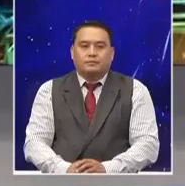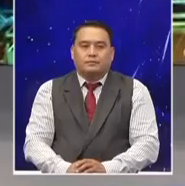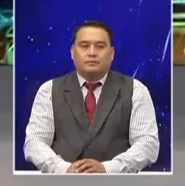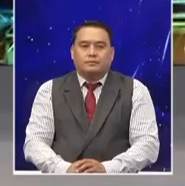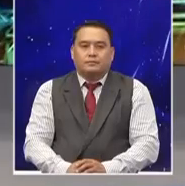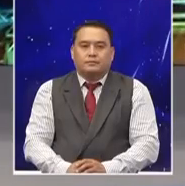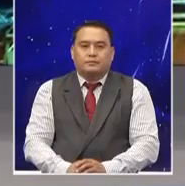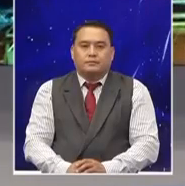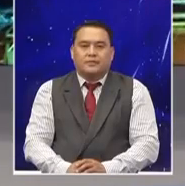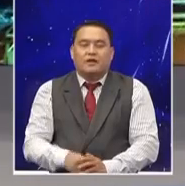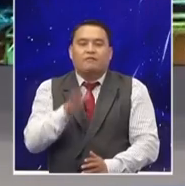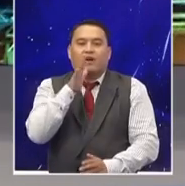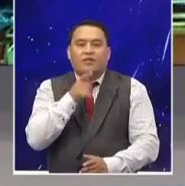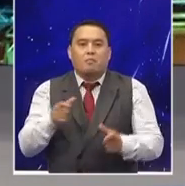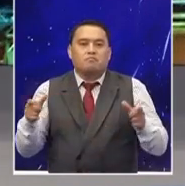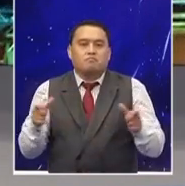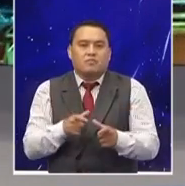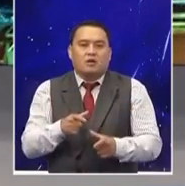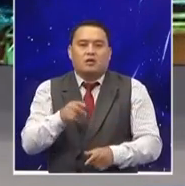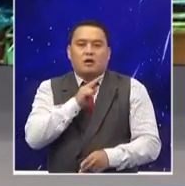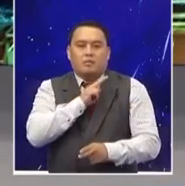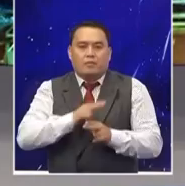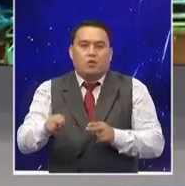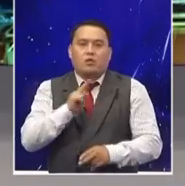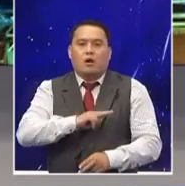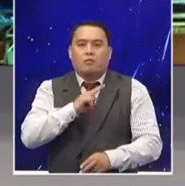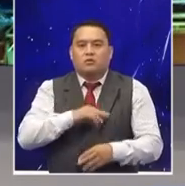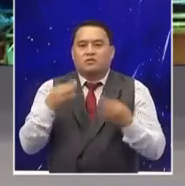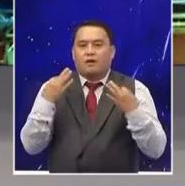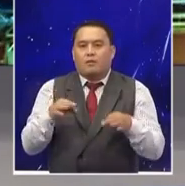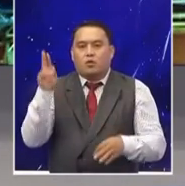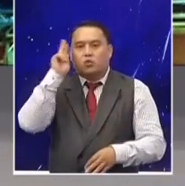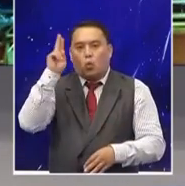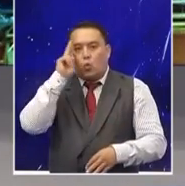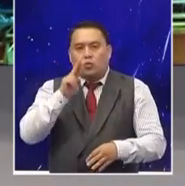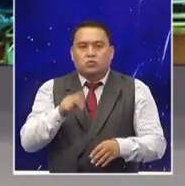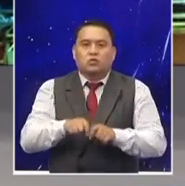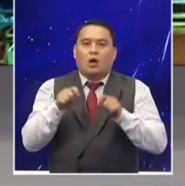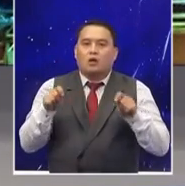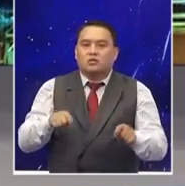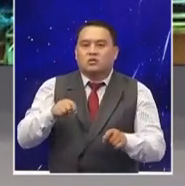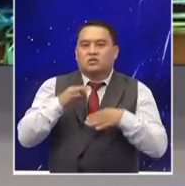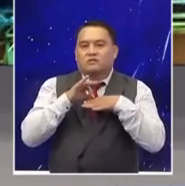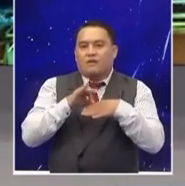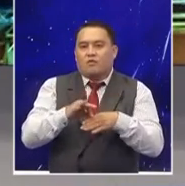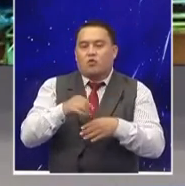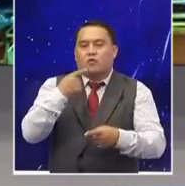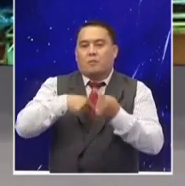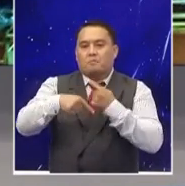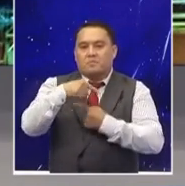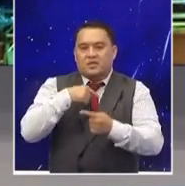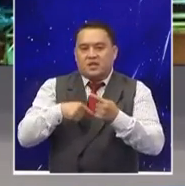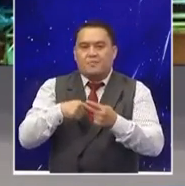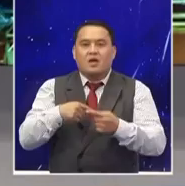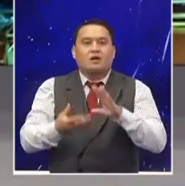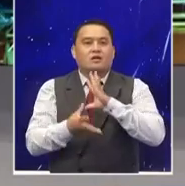период пандемии кто-то потерял работу а у кого-то появилось свободное время изучить структуру создания ведения собственного бизнеса в